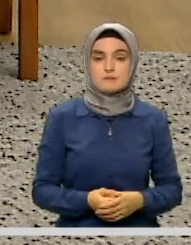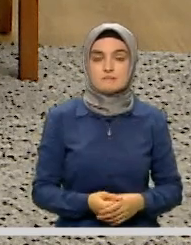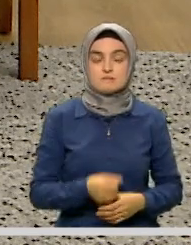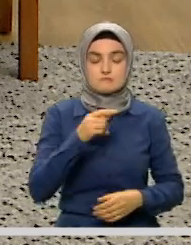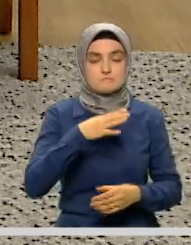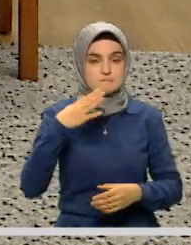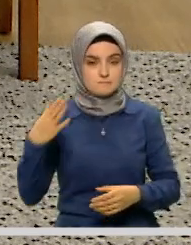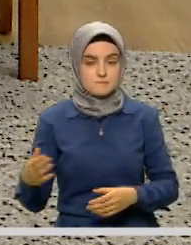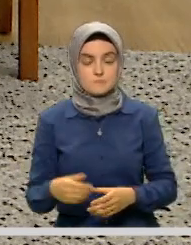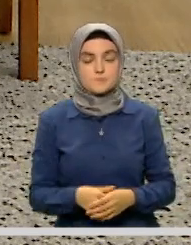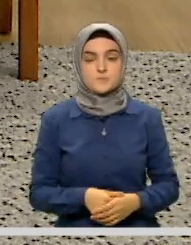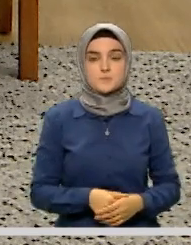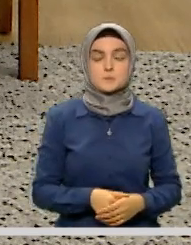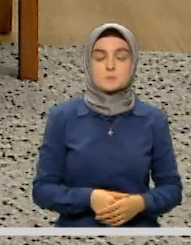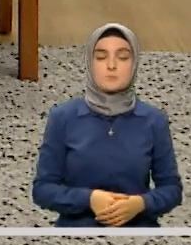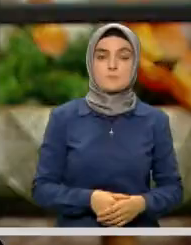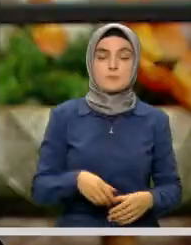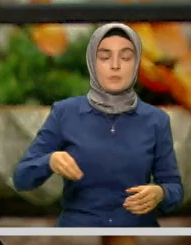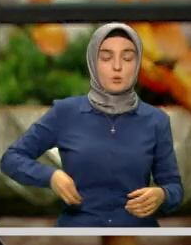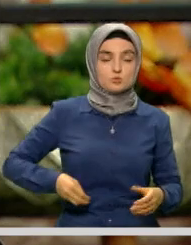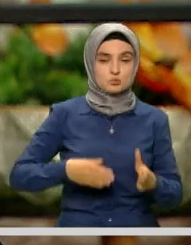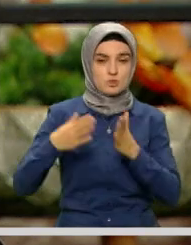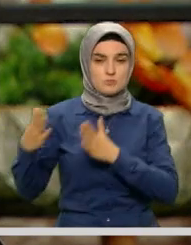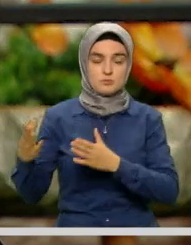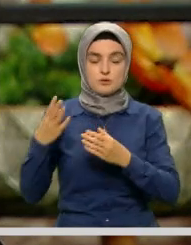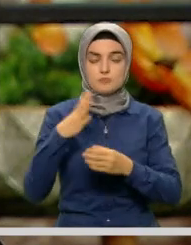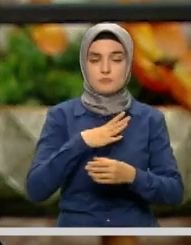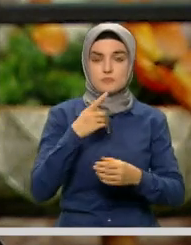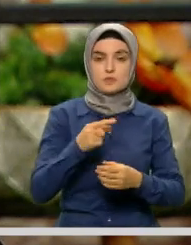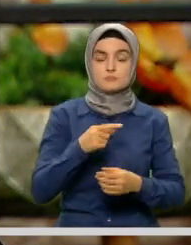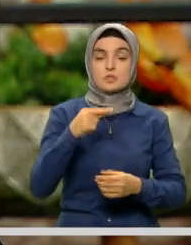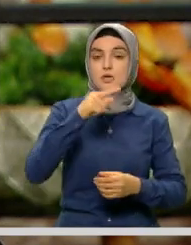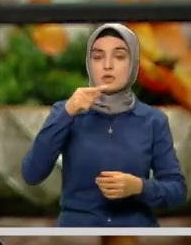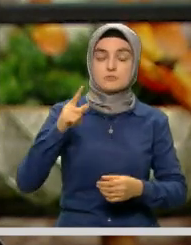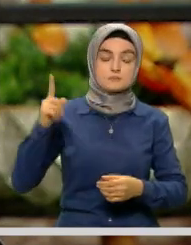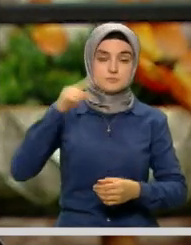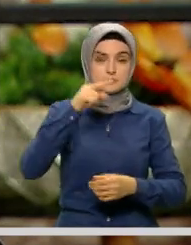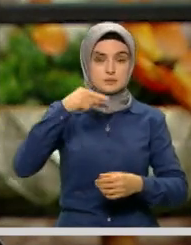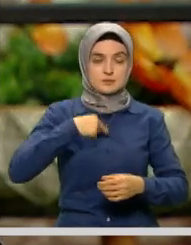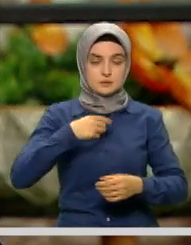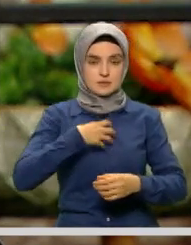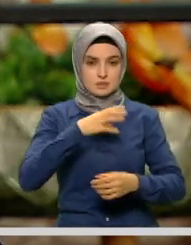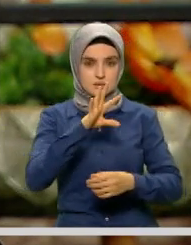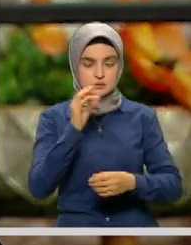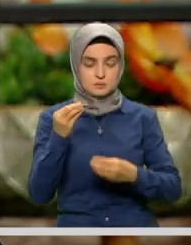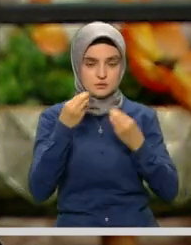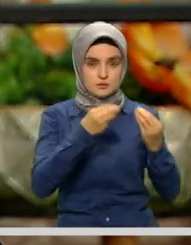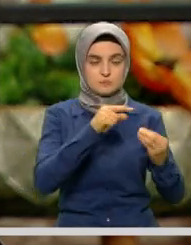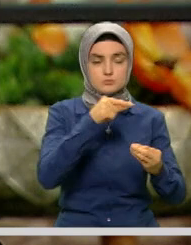atıyor üstüne aslında yaptığı suçu değil mi? Yani Allah bize bir irade vermiş. Biz bu iradeyi reddediyoruz